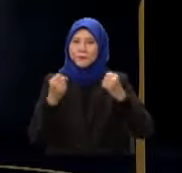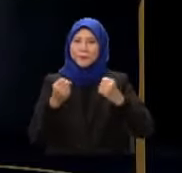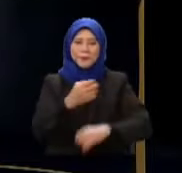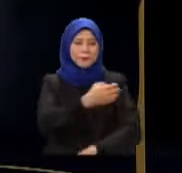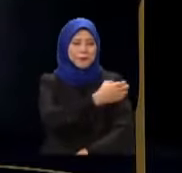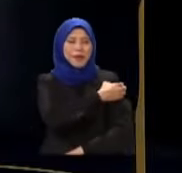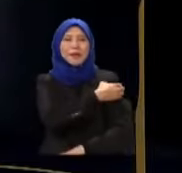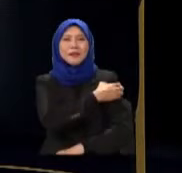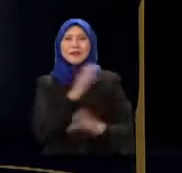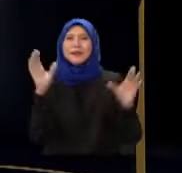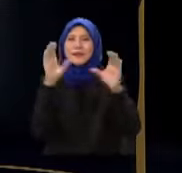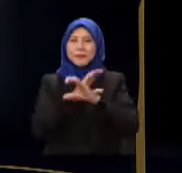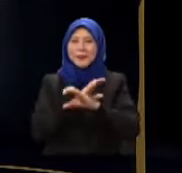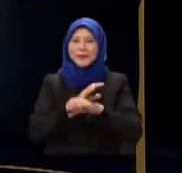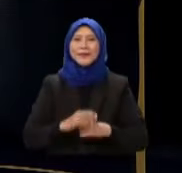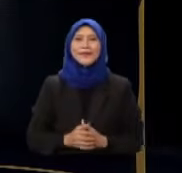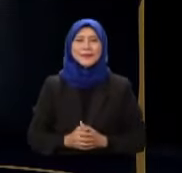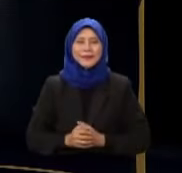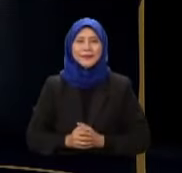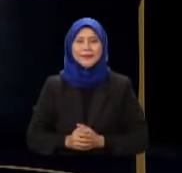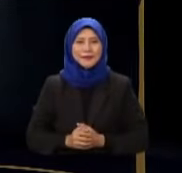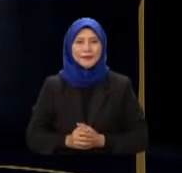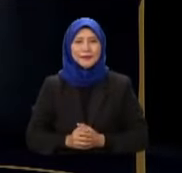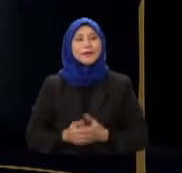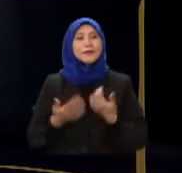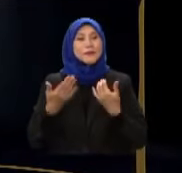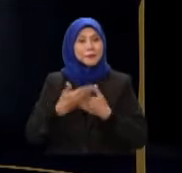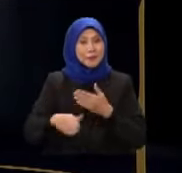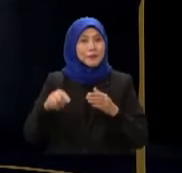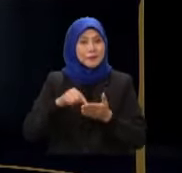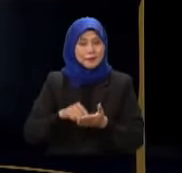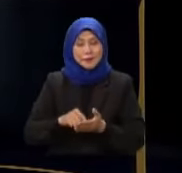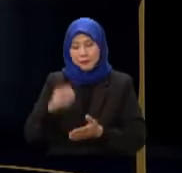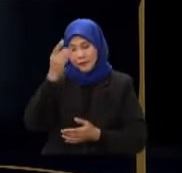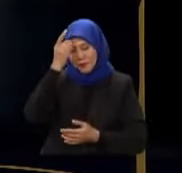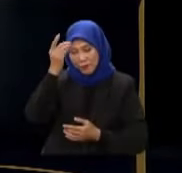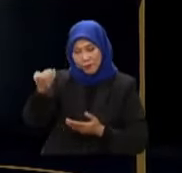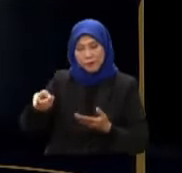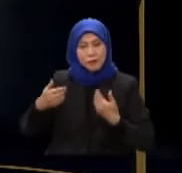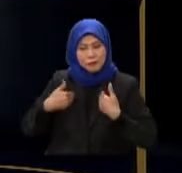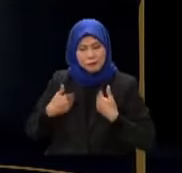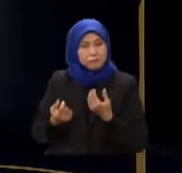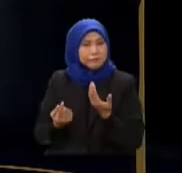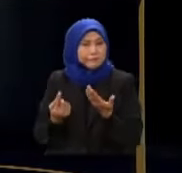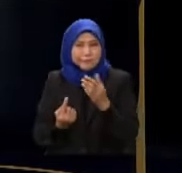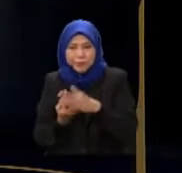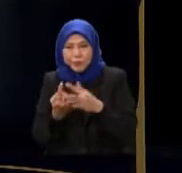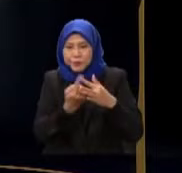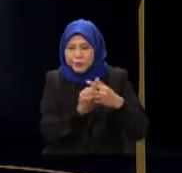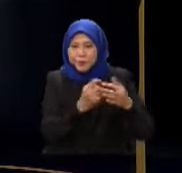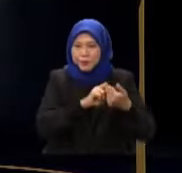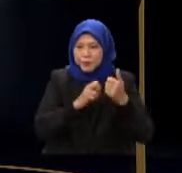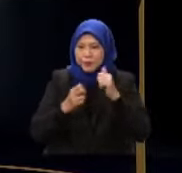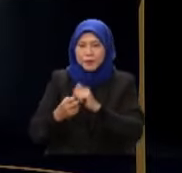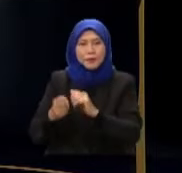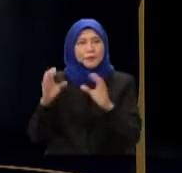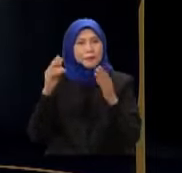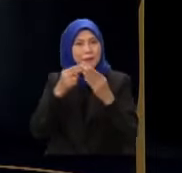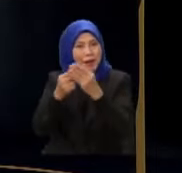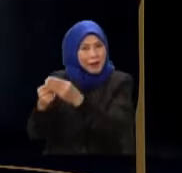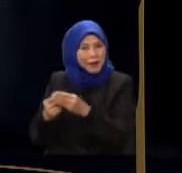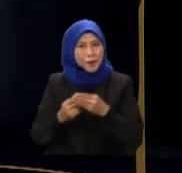sabaran jika besar badan Baik saya kira selepas tidak juga karena ada beberapa lagi isu lain berkaitan dengan perpaduan akan